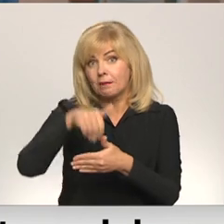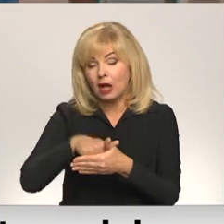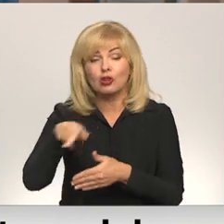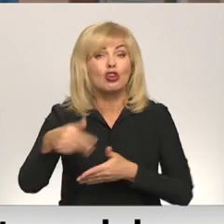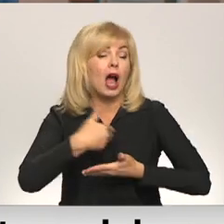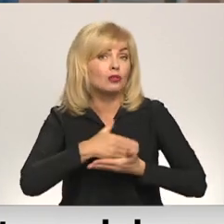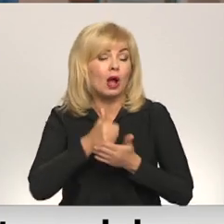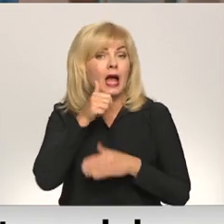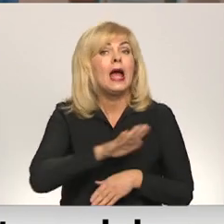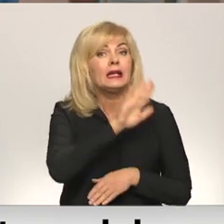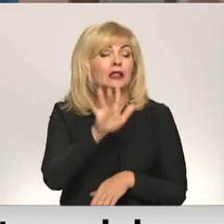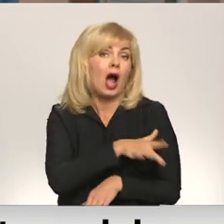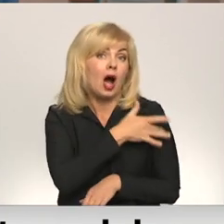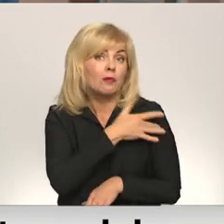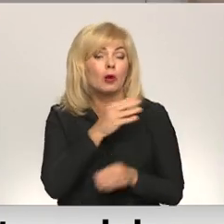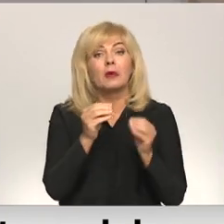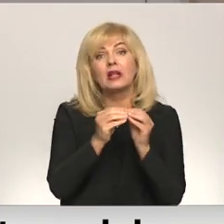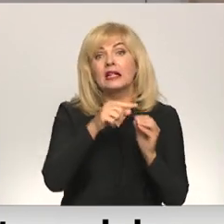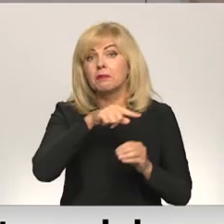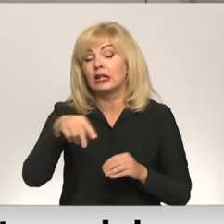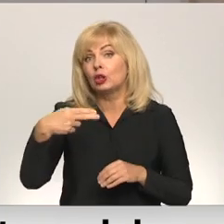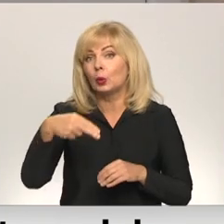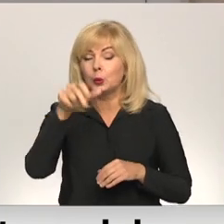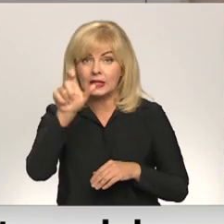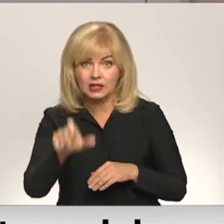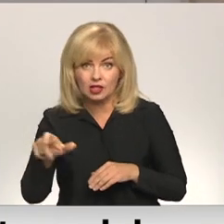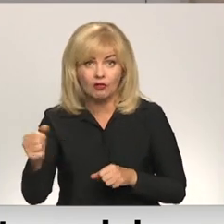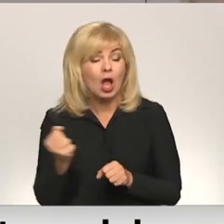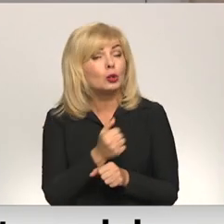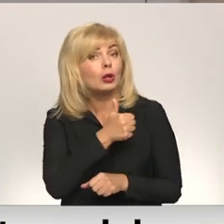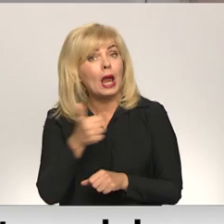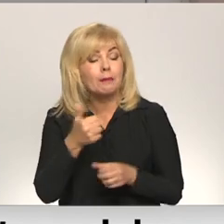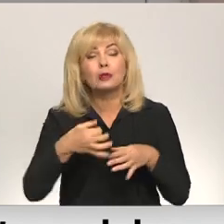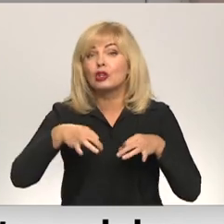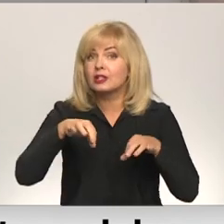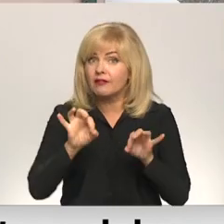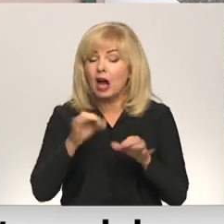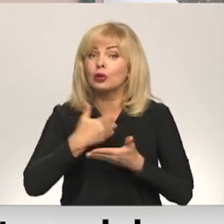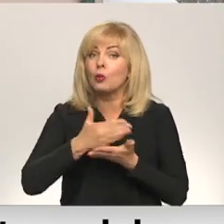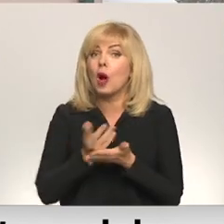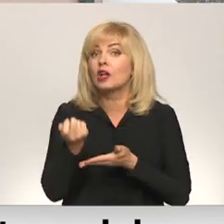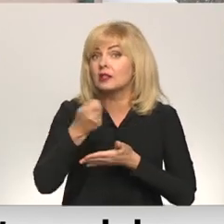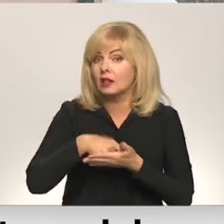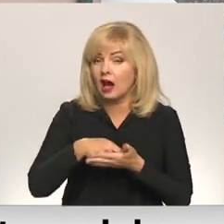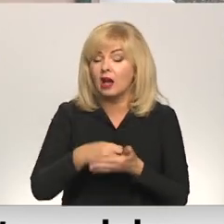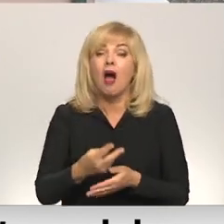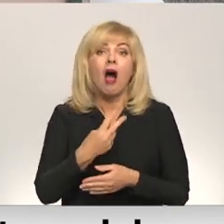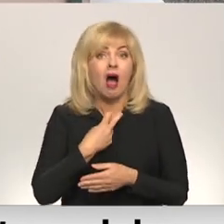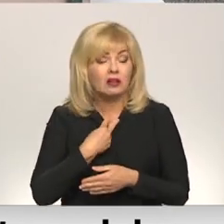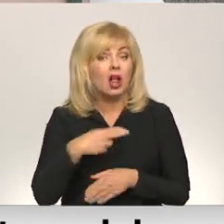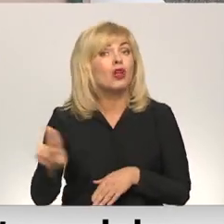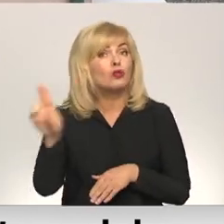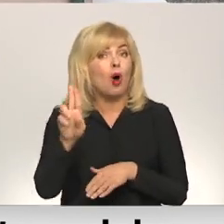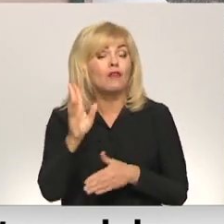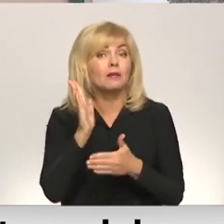nodaļā ikdienu apkalpota tikai 10 līdz 20 cilvēku. Tomēr īpaši svarīgs aspekts šīs nodaļas slēgšanā atklājies novembra vidū, līdz